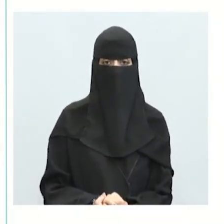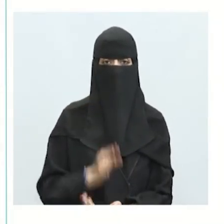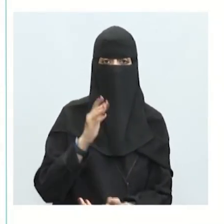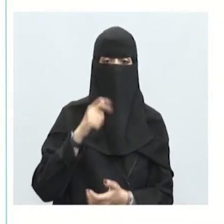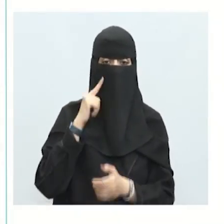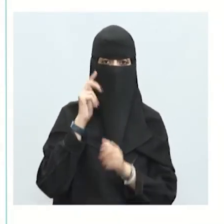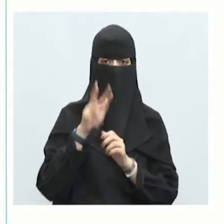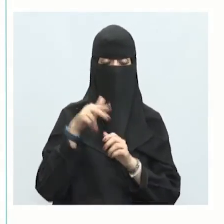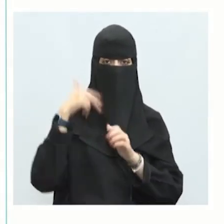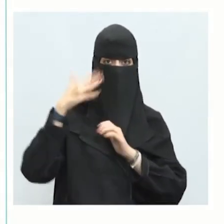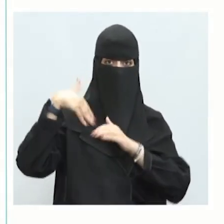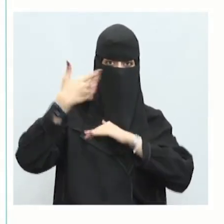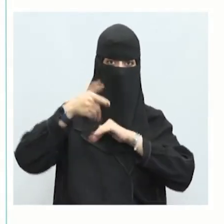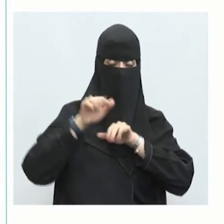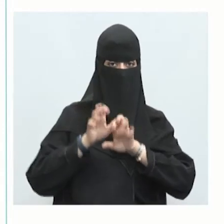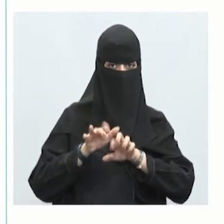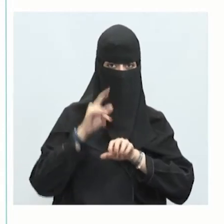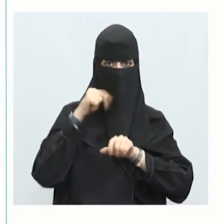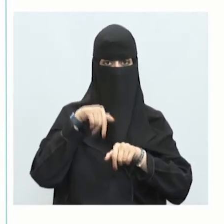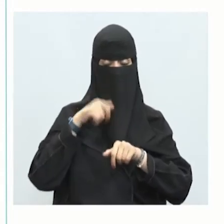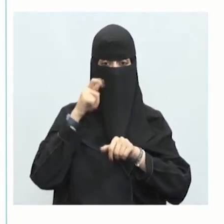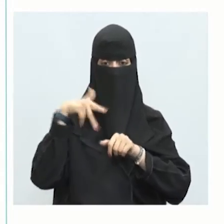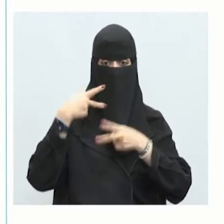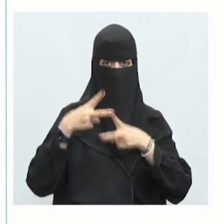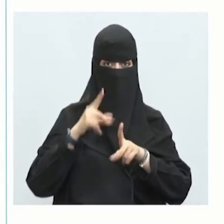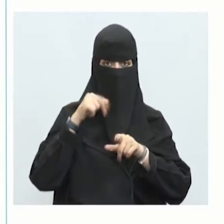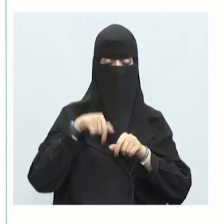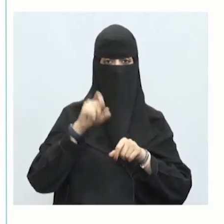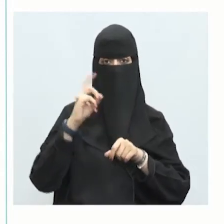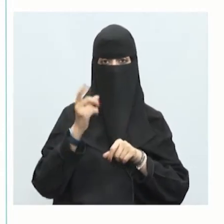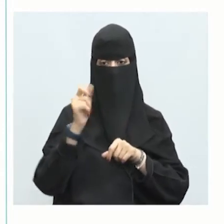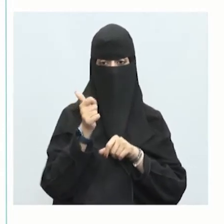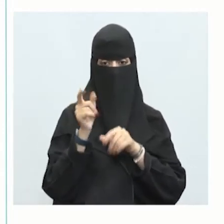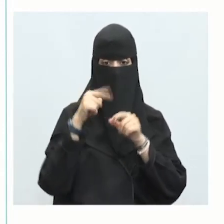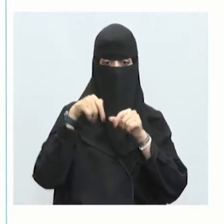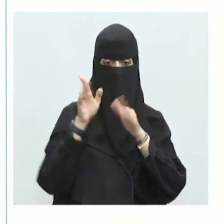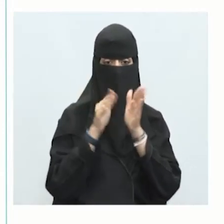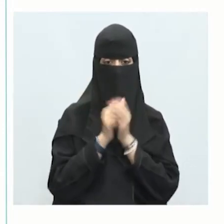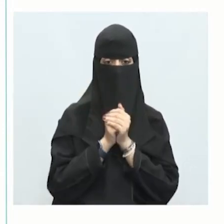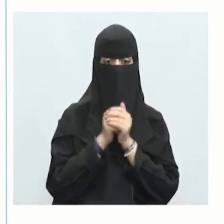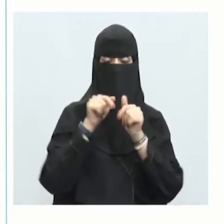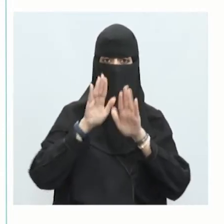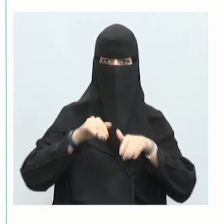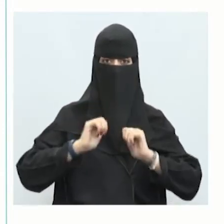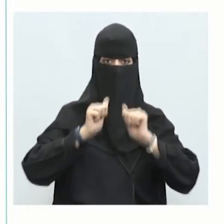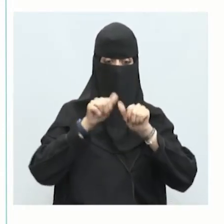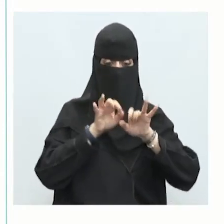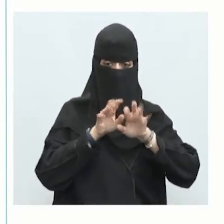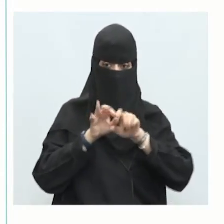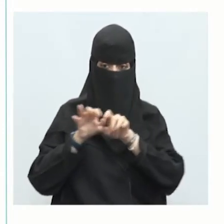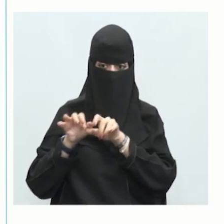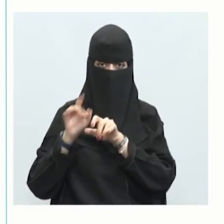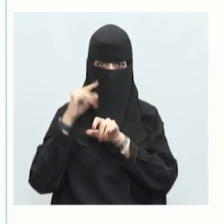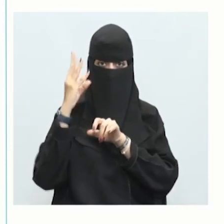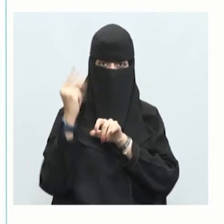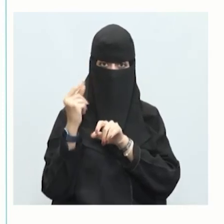البرمجي بعد كتابته نقوم بالتشغيل عن طريق رن نقوم بادخال